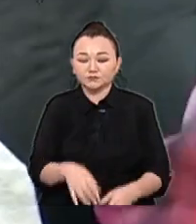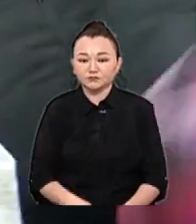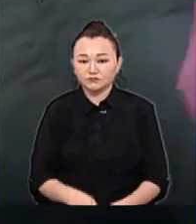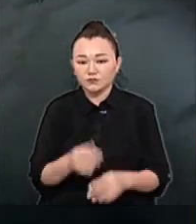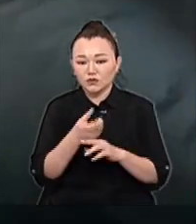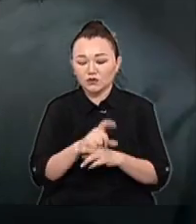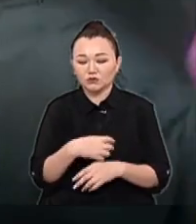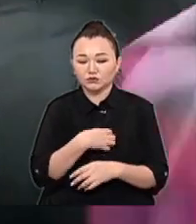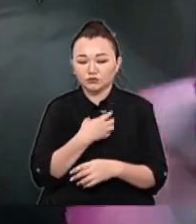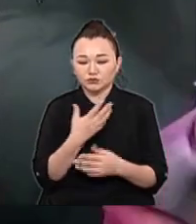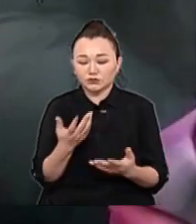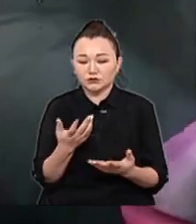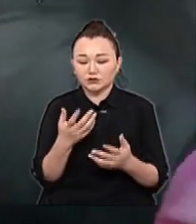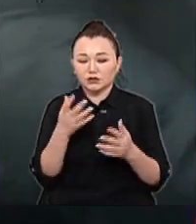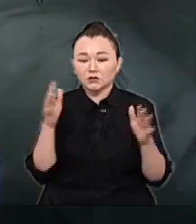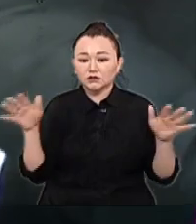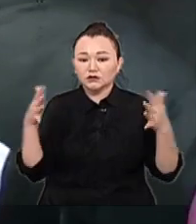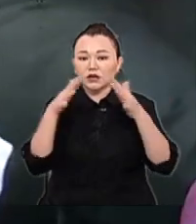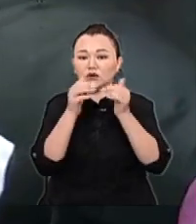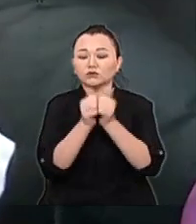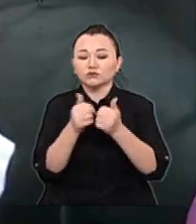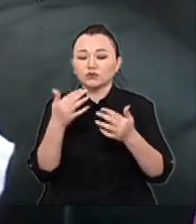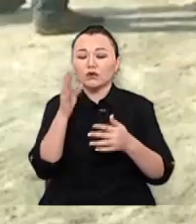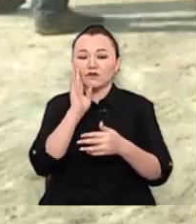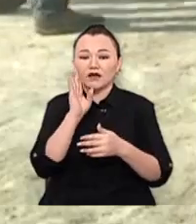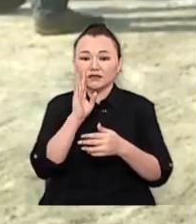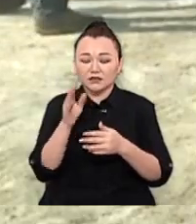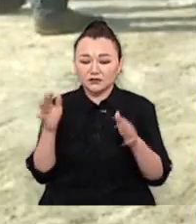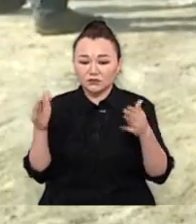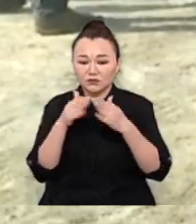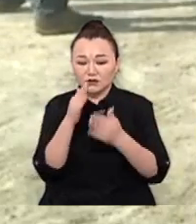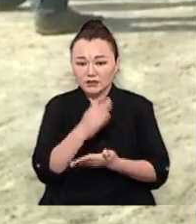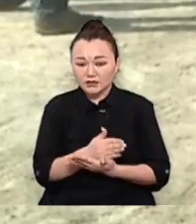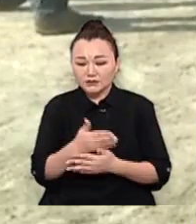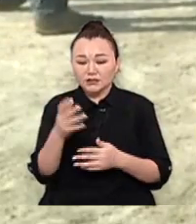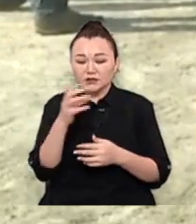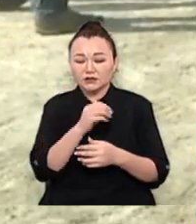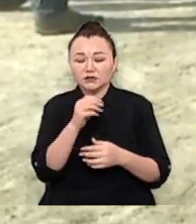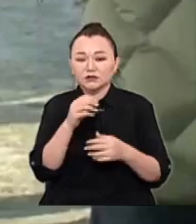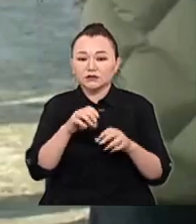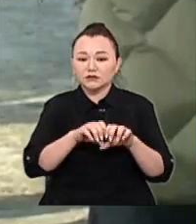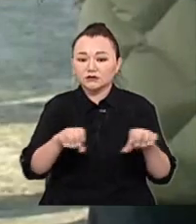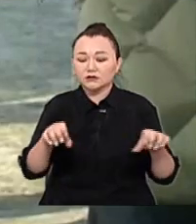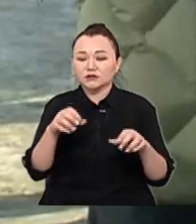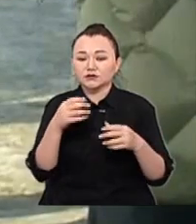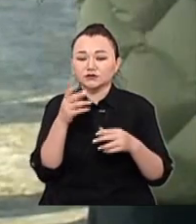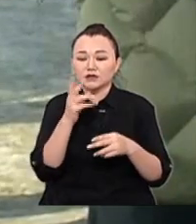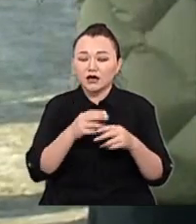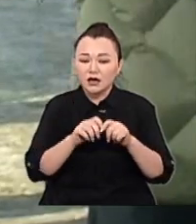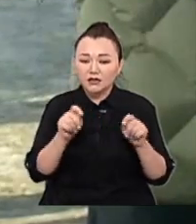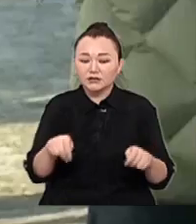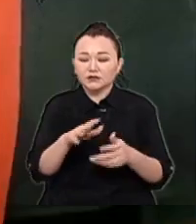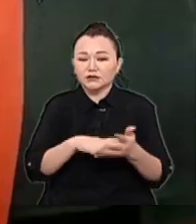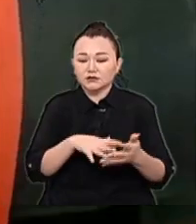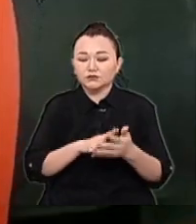Масқара ғой, мына таудың жағасында тұрамыз. Таудан қанша су келіп жатыр? Жауаптылар қазір құбырларды еріту жұмыстары күндіз түні жалғасып